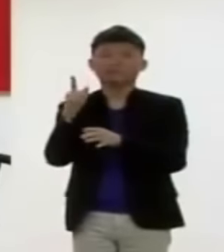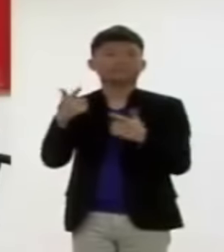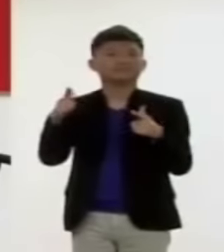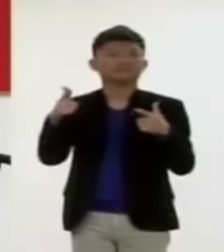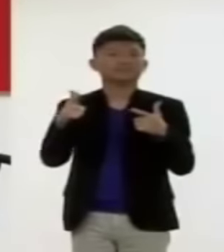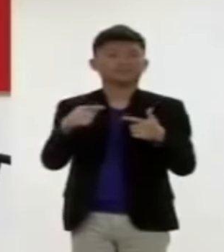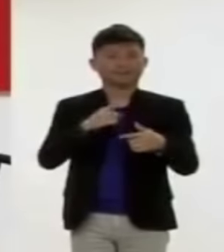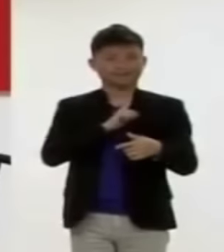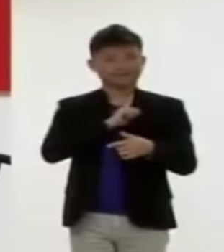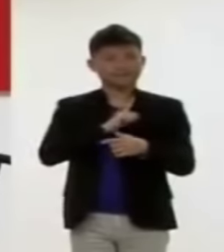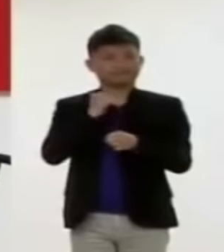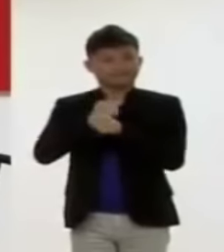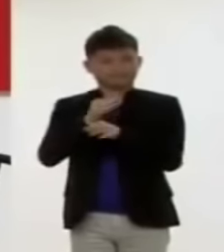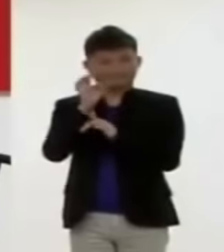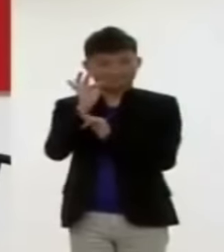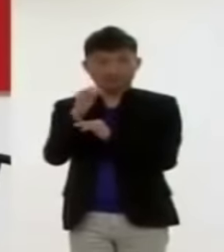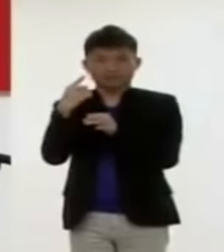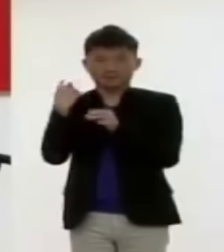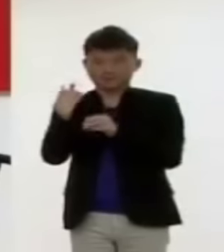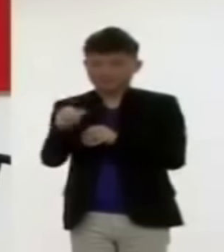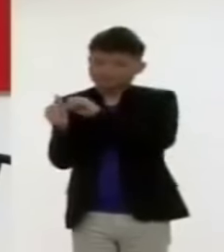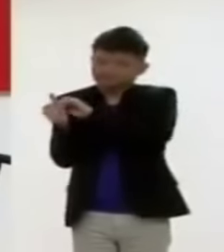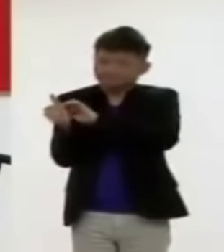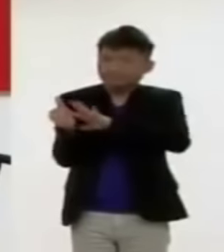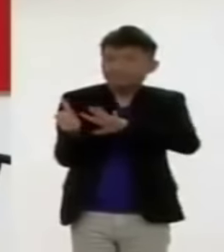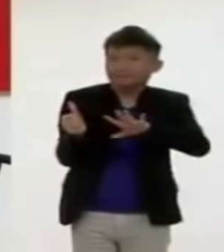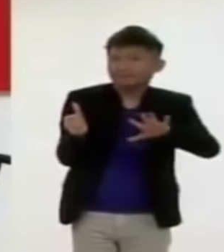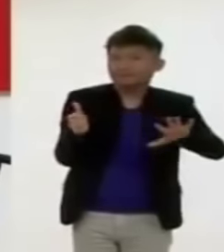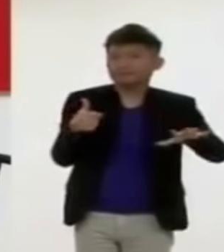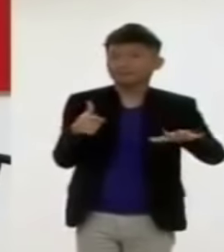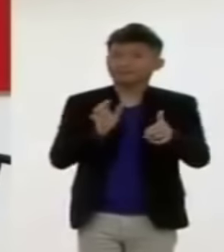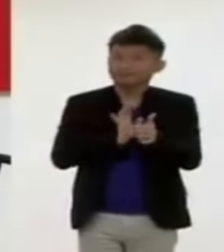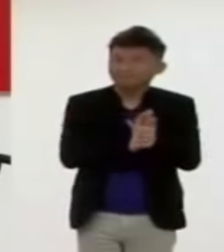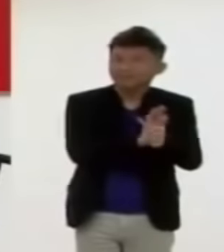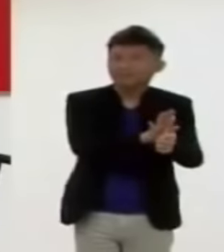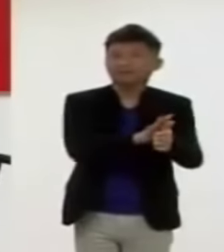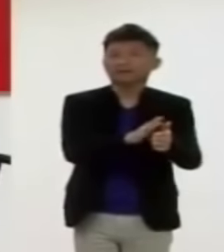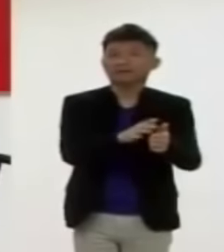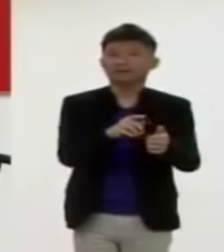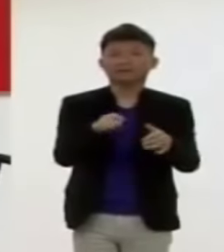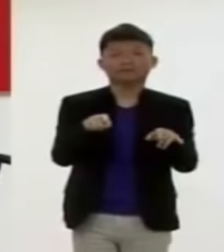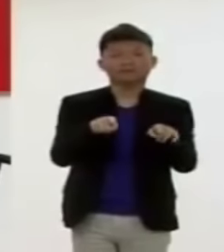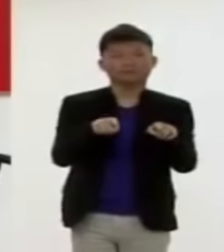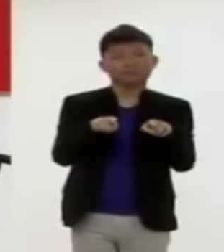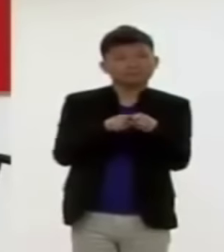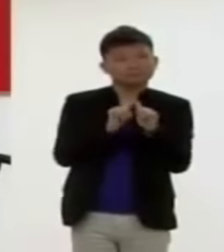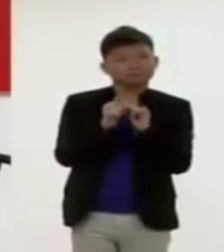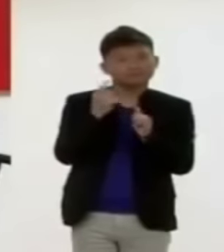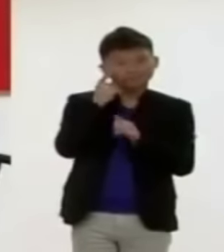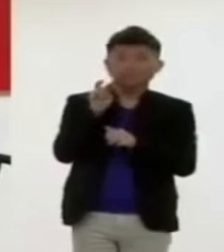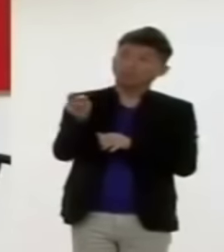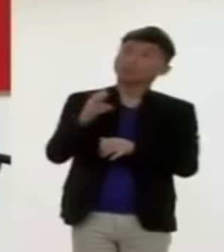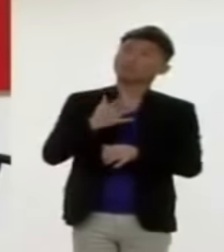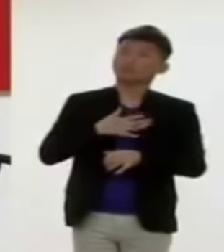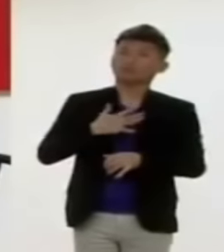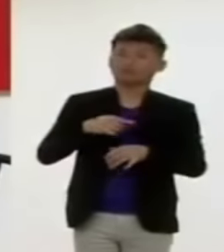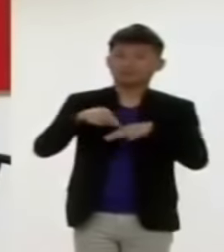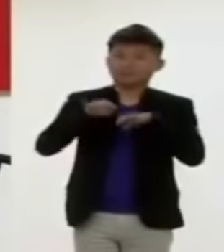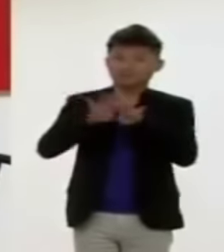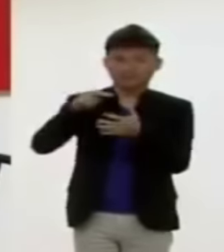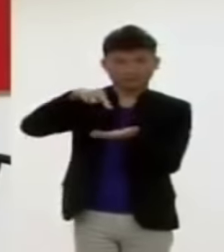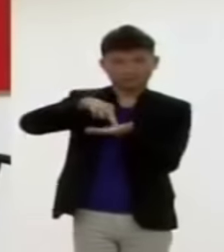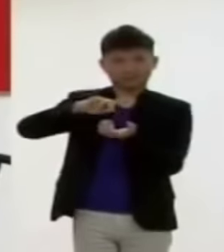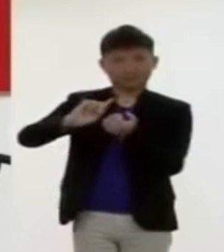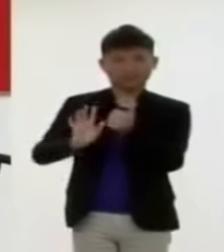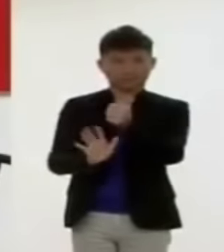量扩及到别的偏远乡镇，大家才会知道金门的立委不一样。我们爱国，我们爱民，我们